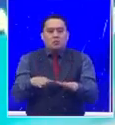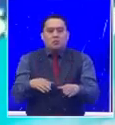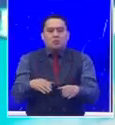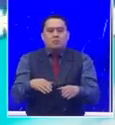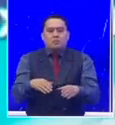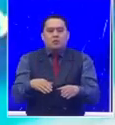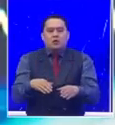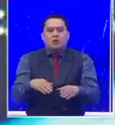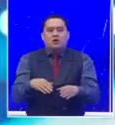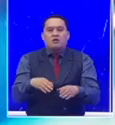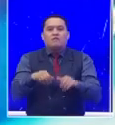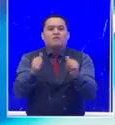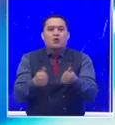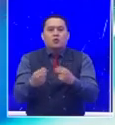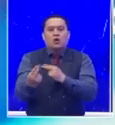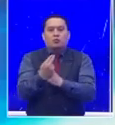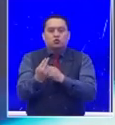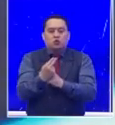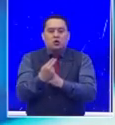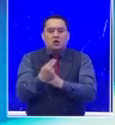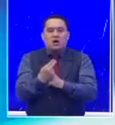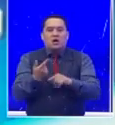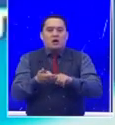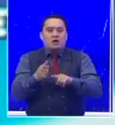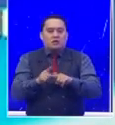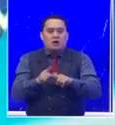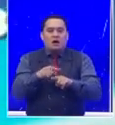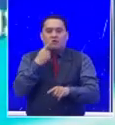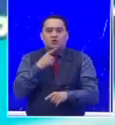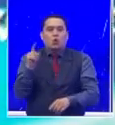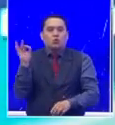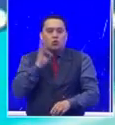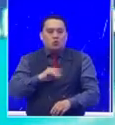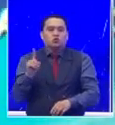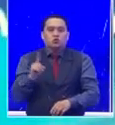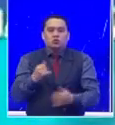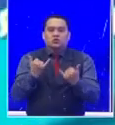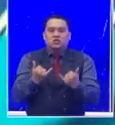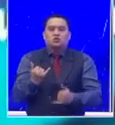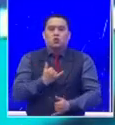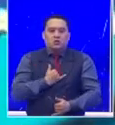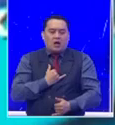на дистанционный формат обучения. То есть дистанционный формат обучения говорит о том, что здесь у